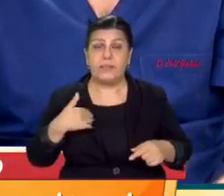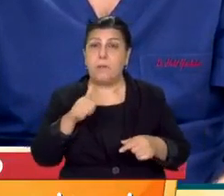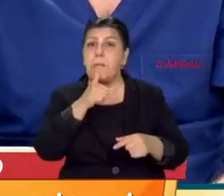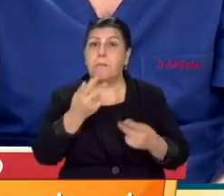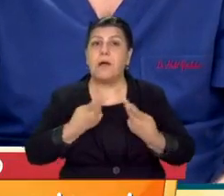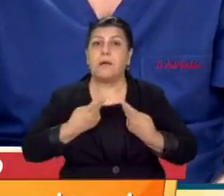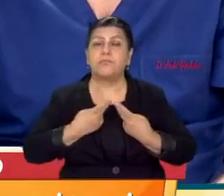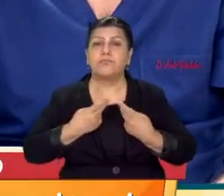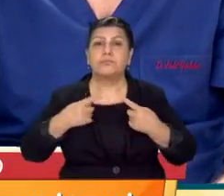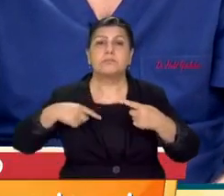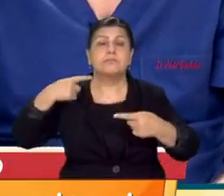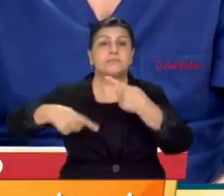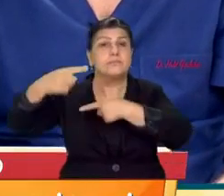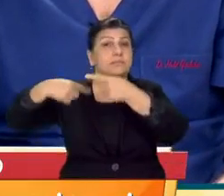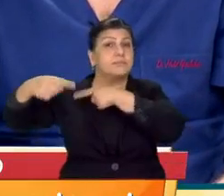kuşağı Bu